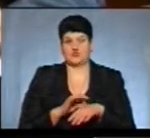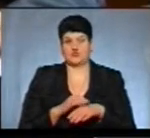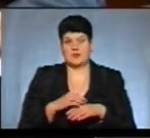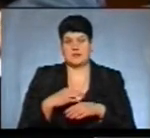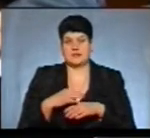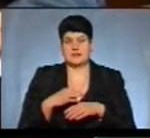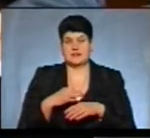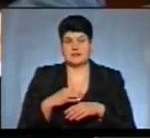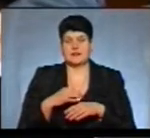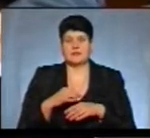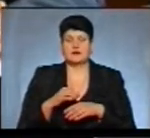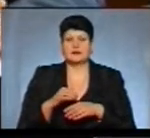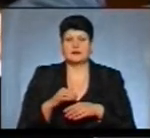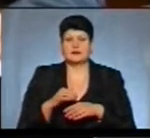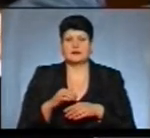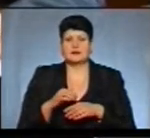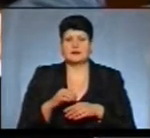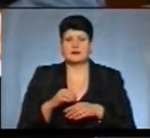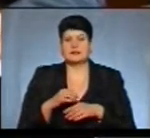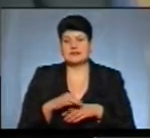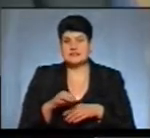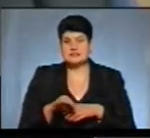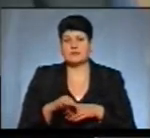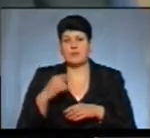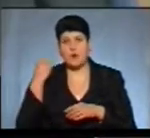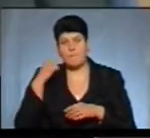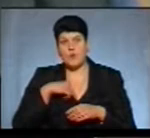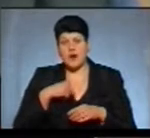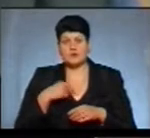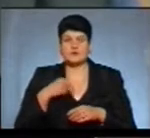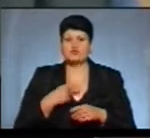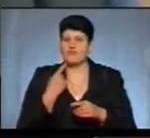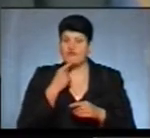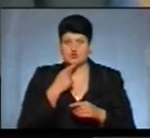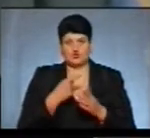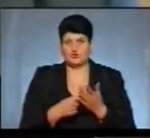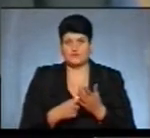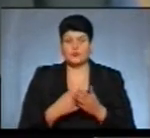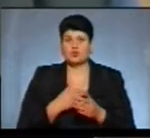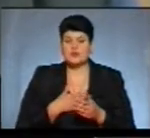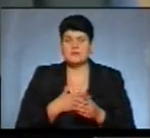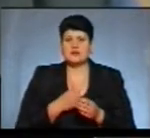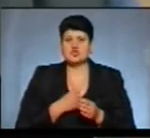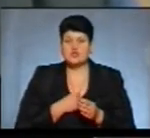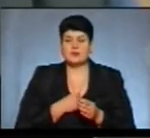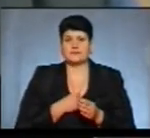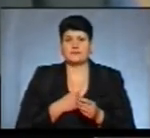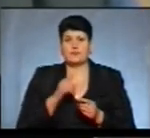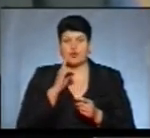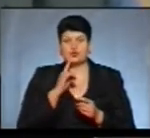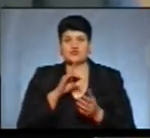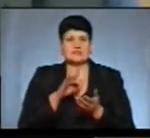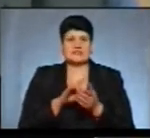бо, наприклад, моральне там психологічне важко довести і щось доказати. Щодо центрів, на жаль, нас поки що такого центру